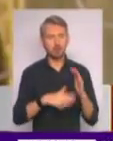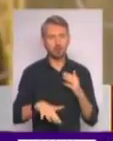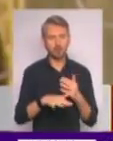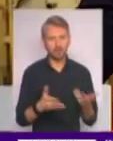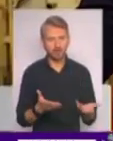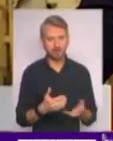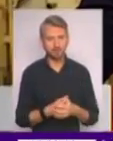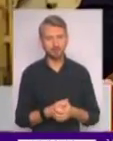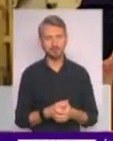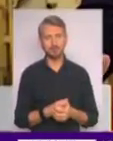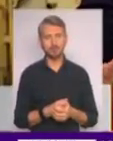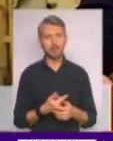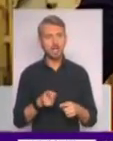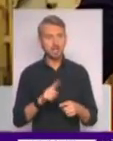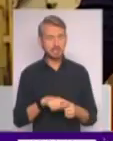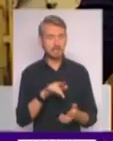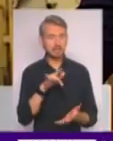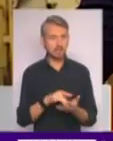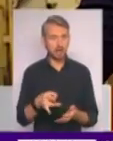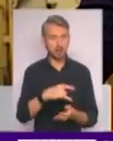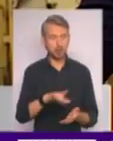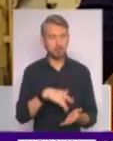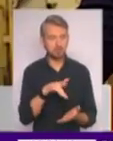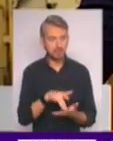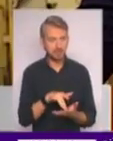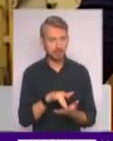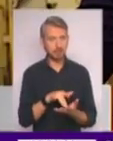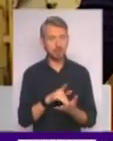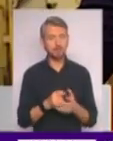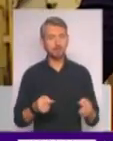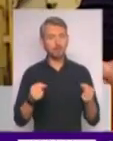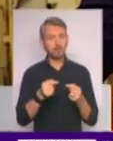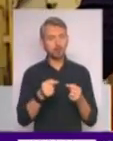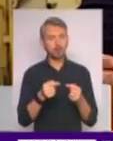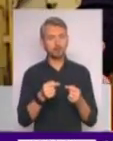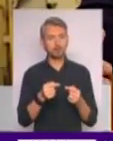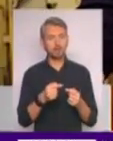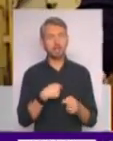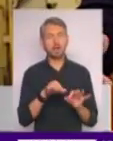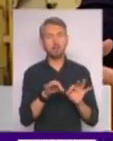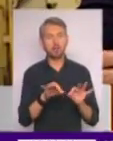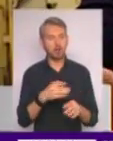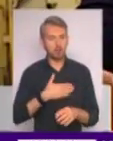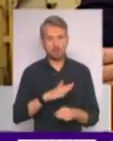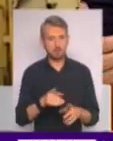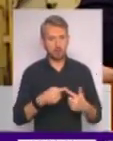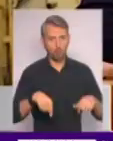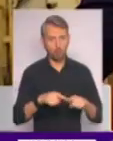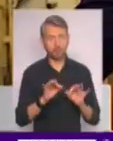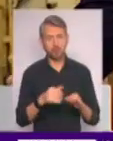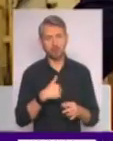школи? Так, так. Це центральний район міста, відповідно, я пояснюю, що це не мій округ, але, звичайно,